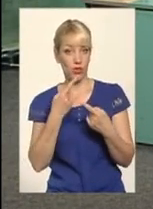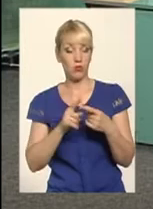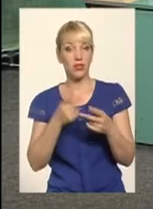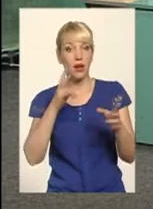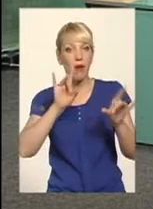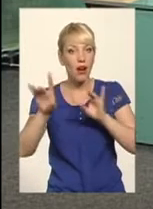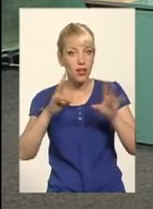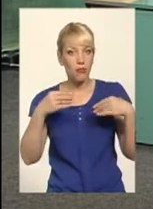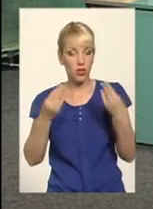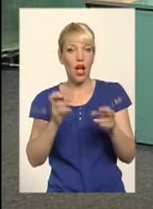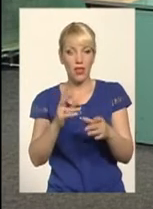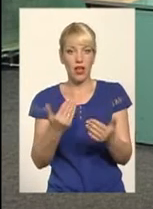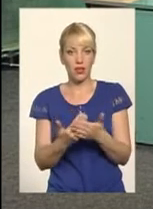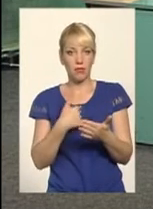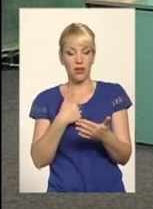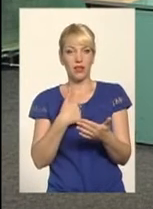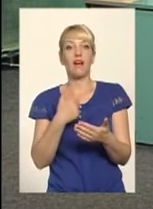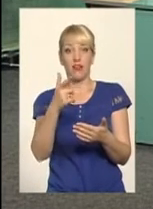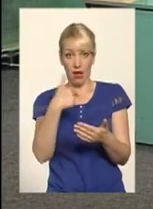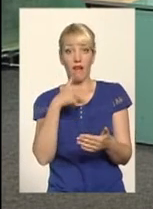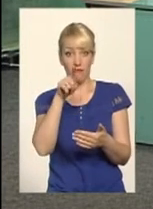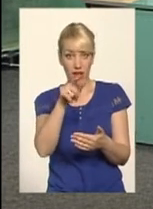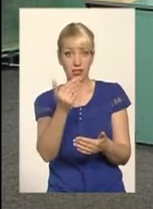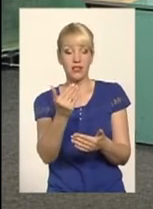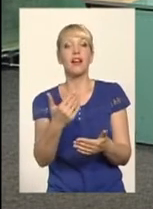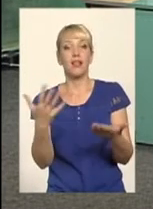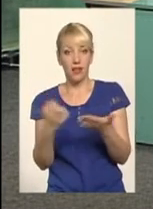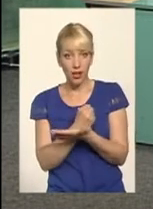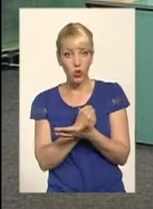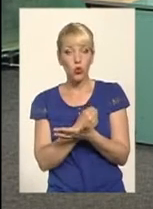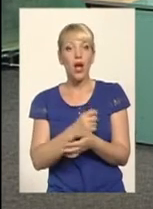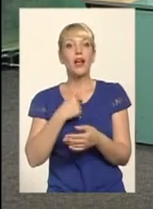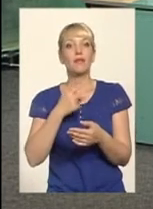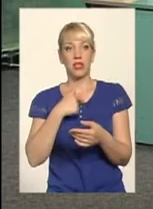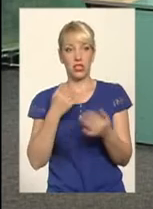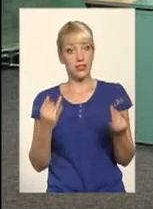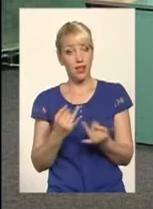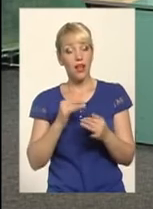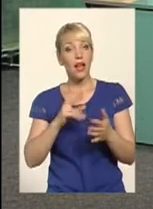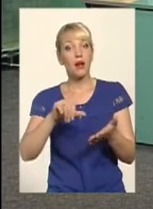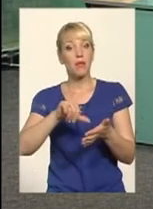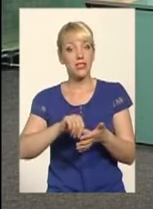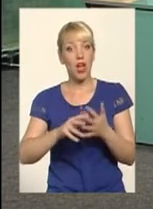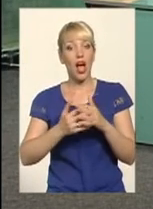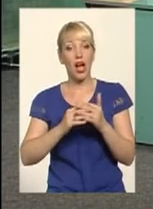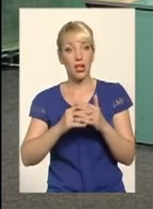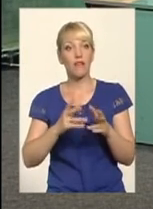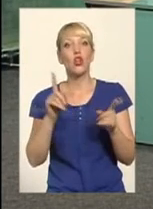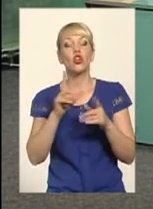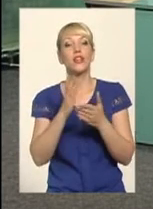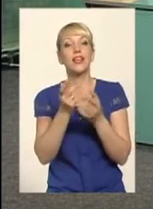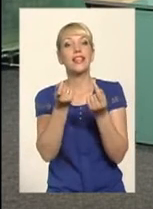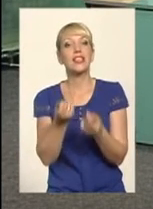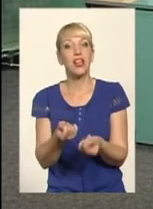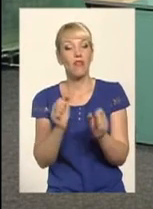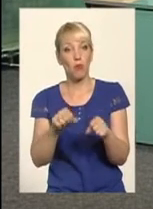рекламу. Як фермер, знову ж таки, я вас знайду. Мені буде цікаво, скажімо, як представнику аграріїв, донести цю думку до аграріїв, що є дешевша